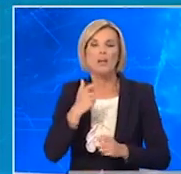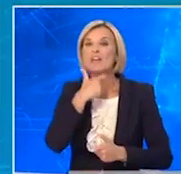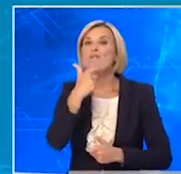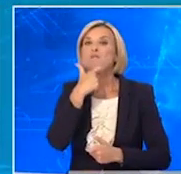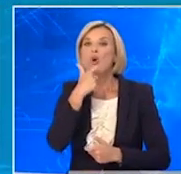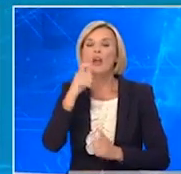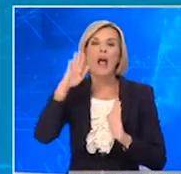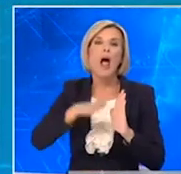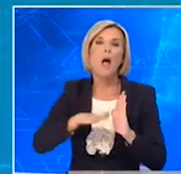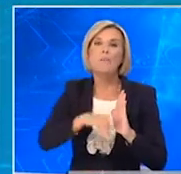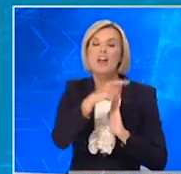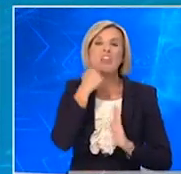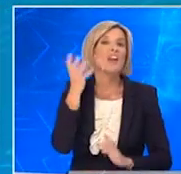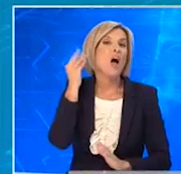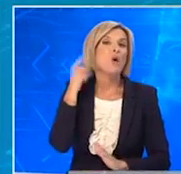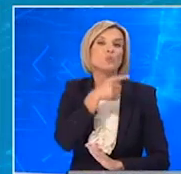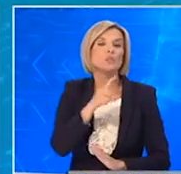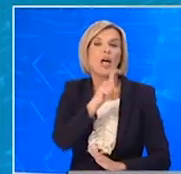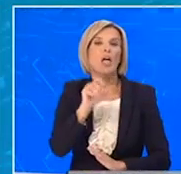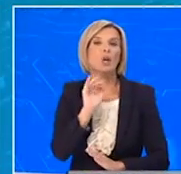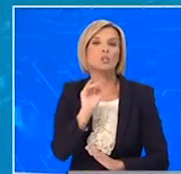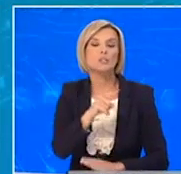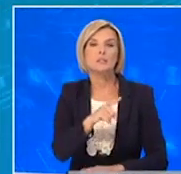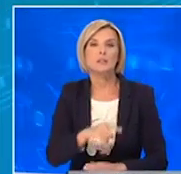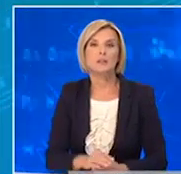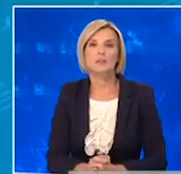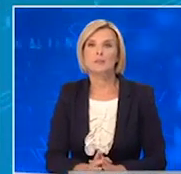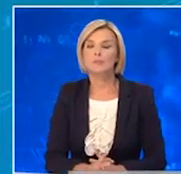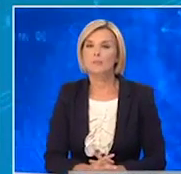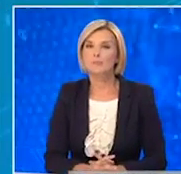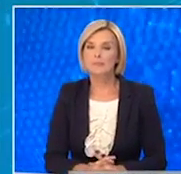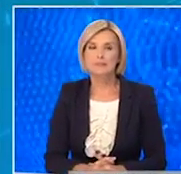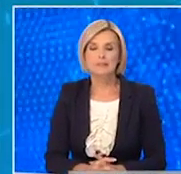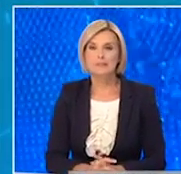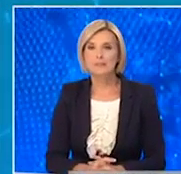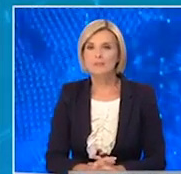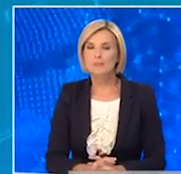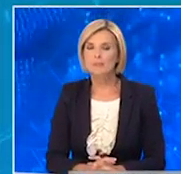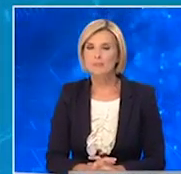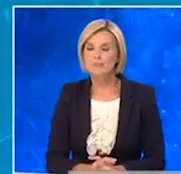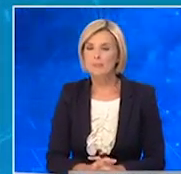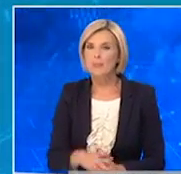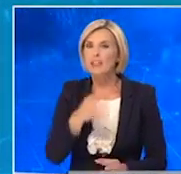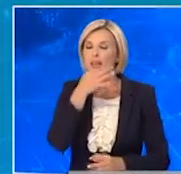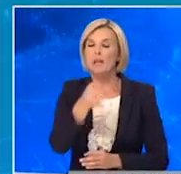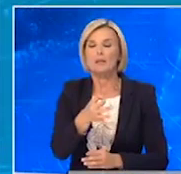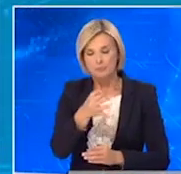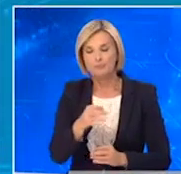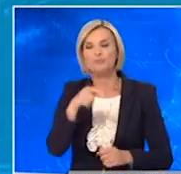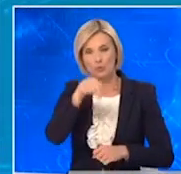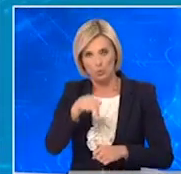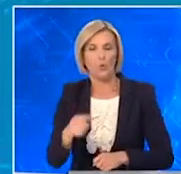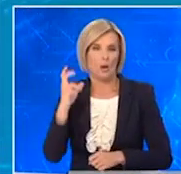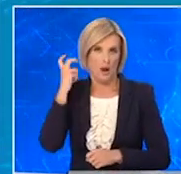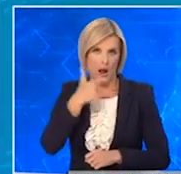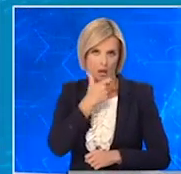με τις ανακοινώσεις που από την Παρασκευή έως και χθες καταγράφονται 31 ορφανά κρούσματα. Από τις 15 Ιουλίου... Τα ορφανά κρούσματα